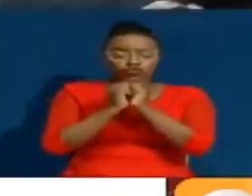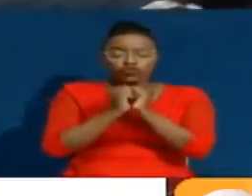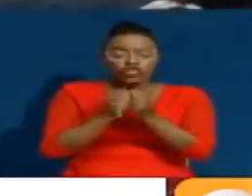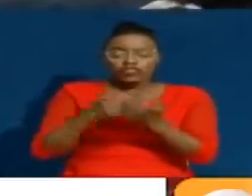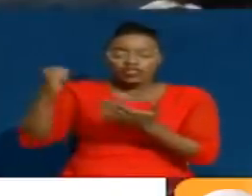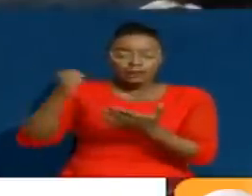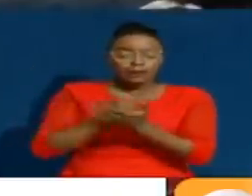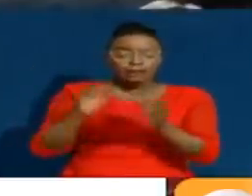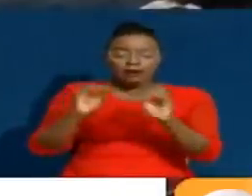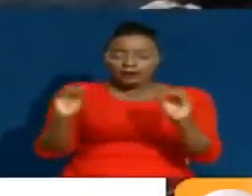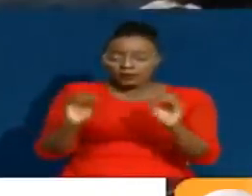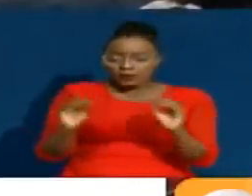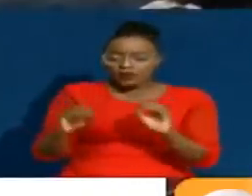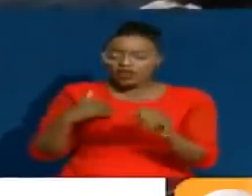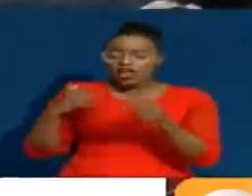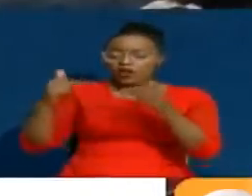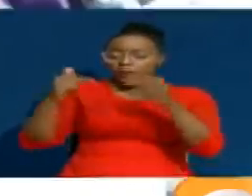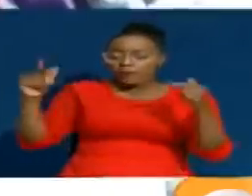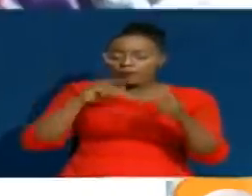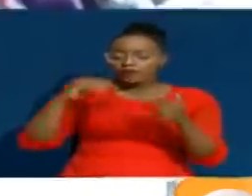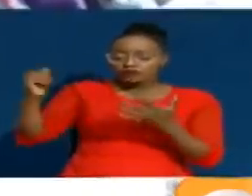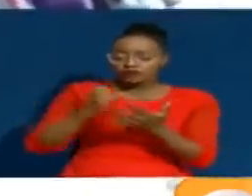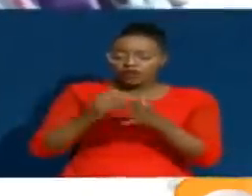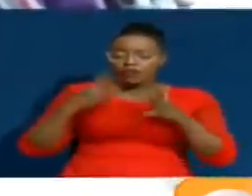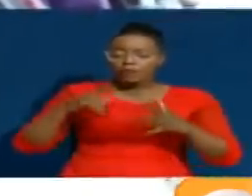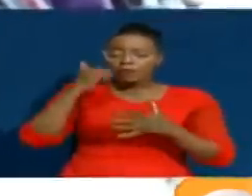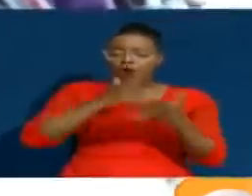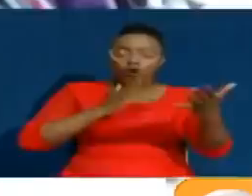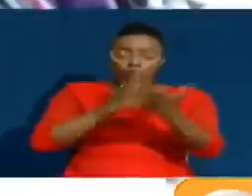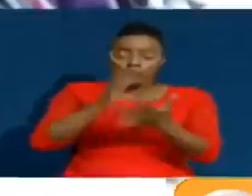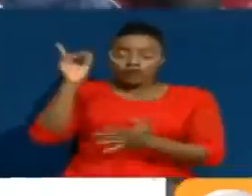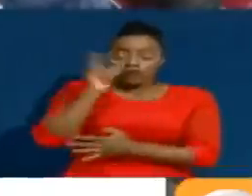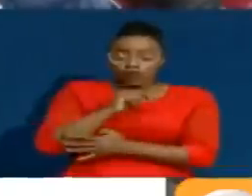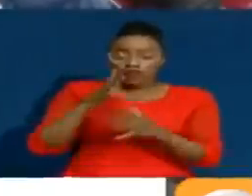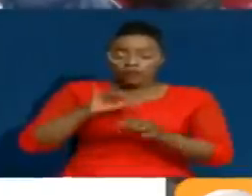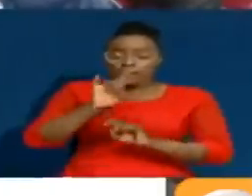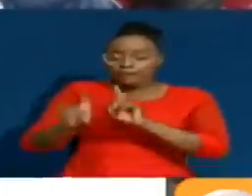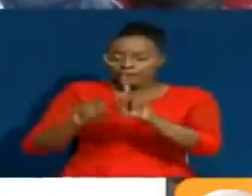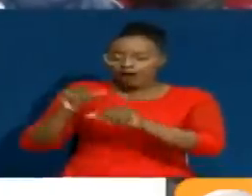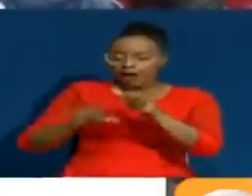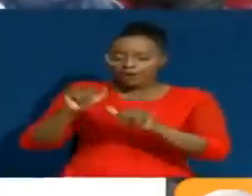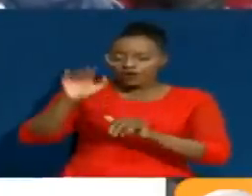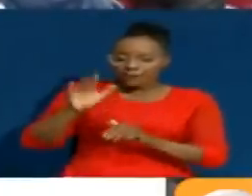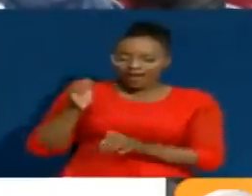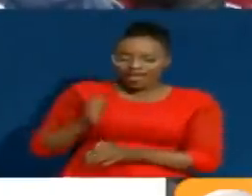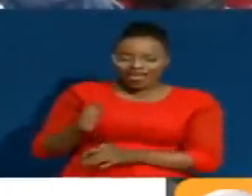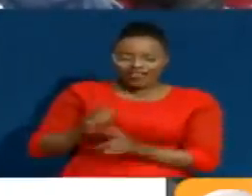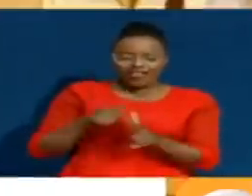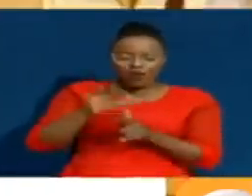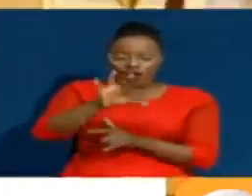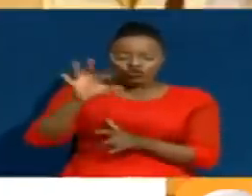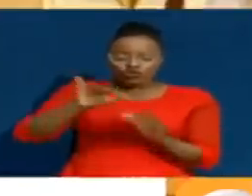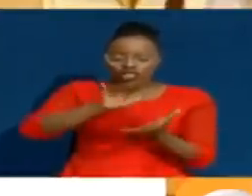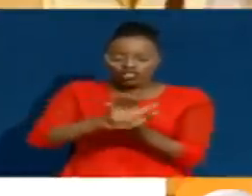au wasiteuliwe, na kukataa pendekezo la kuteua baadhi ya walioidhinishwa, huku waliokuwa na maswali ya maadili wakiwekwa